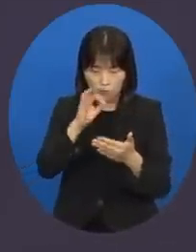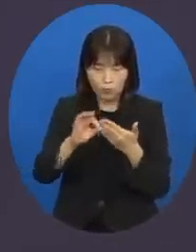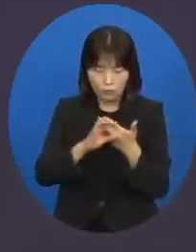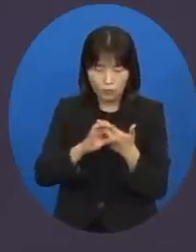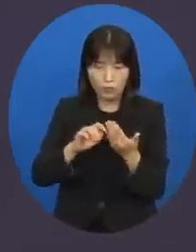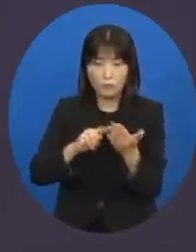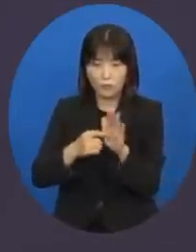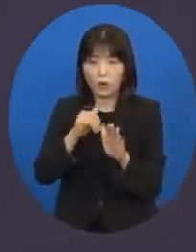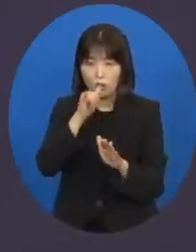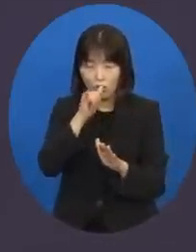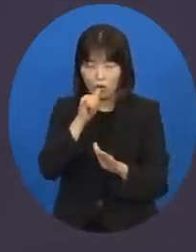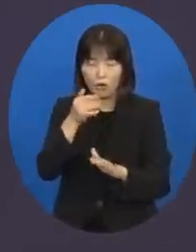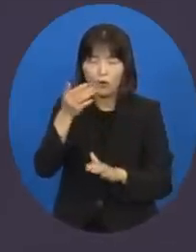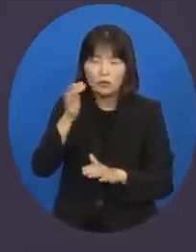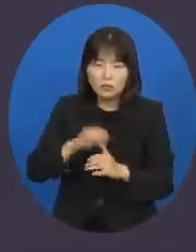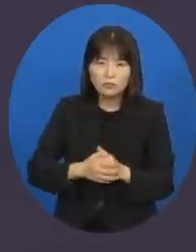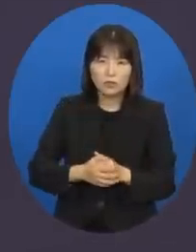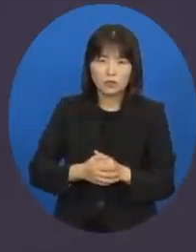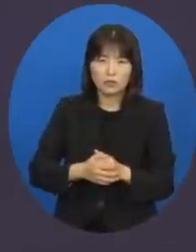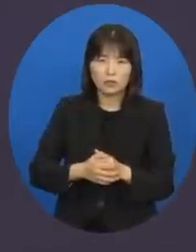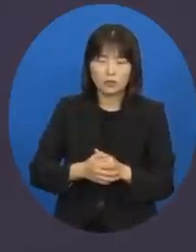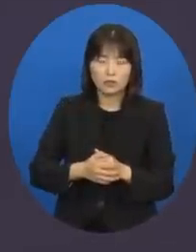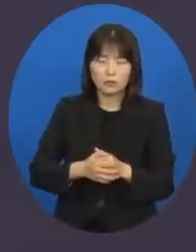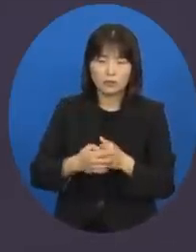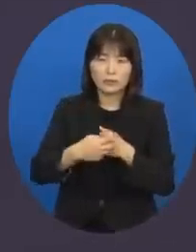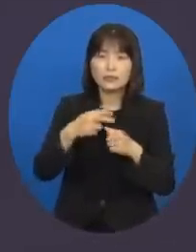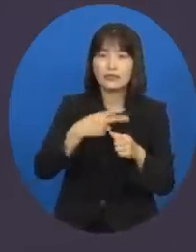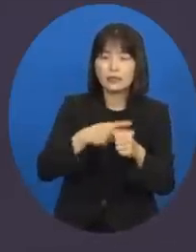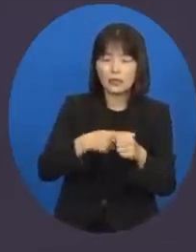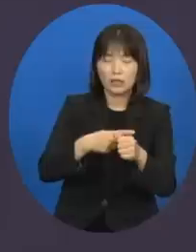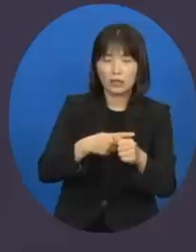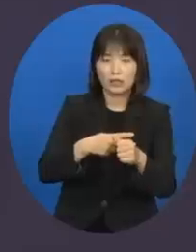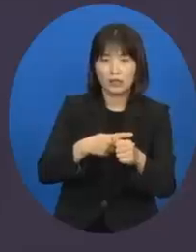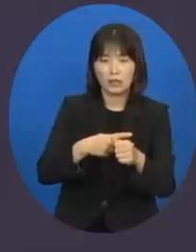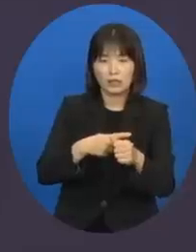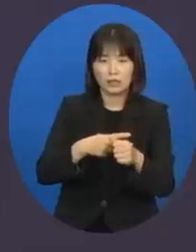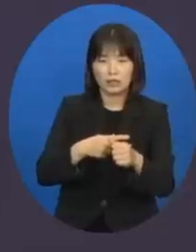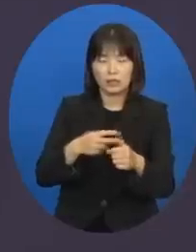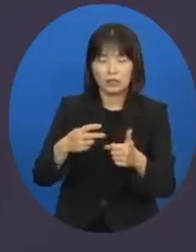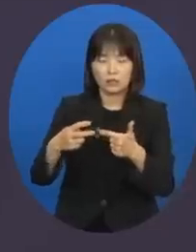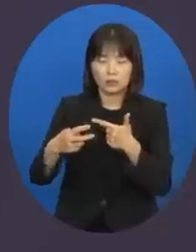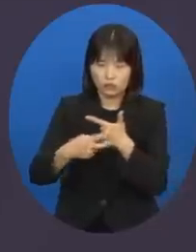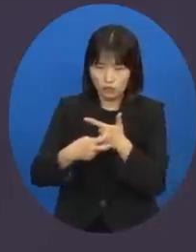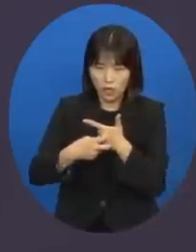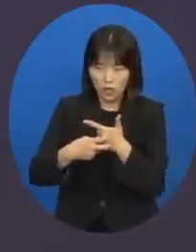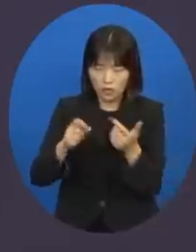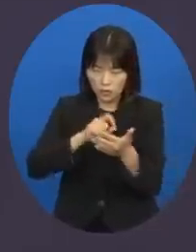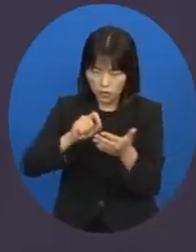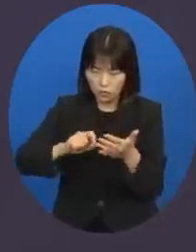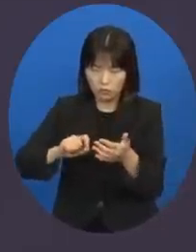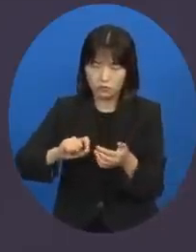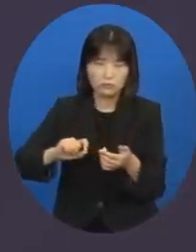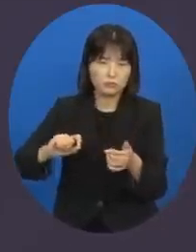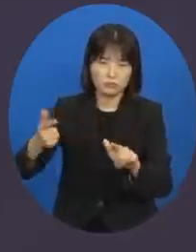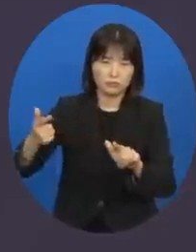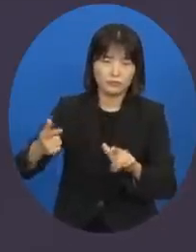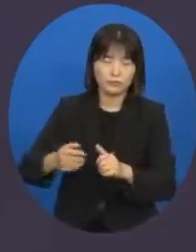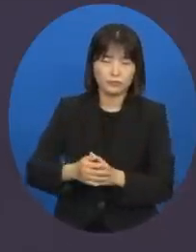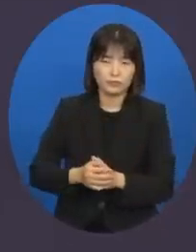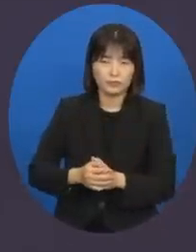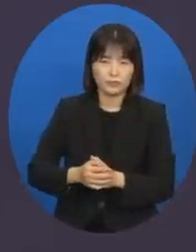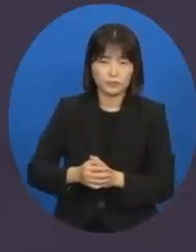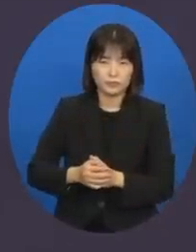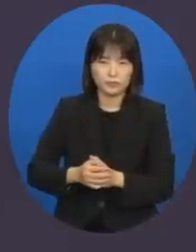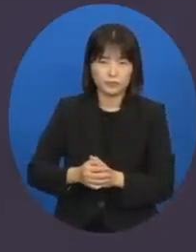의사였던 누가의 기록은 달라요. 우편에 있던 강도가 바뀌었다라고 기록을 해요.